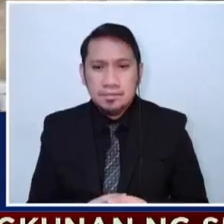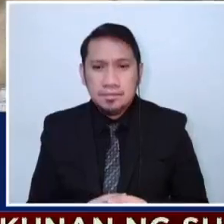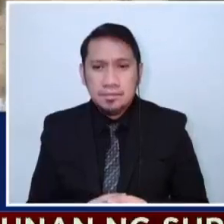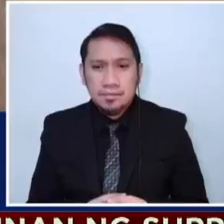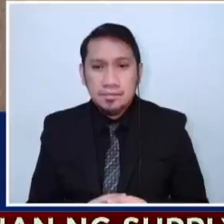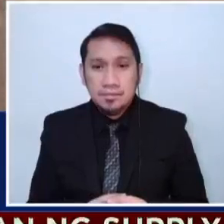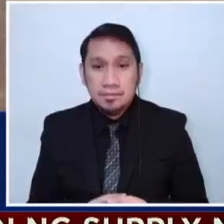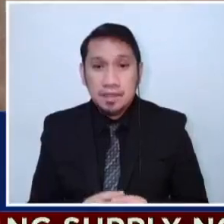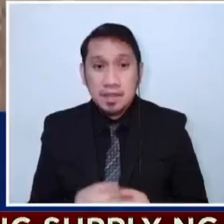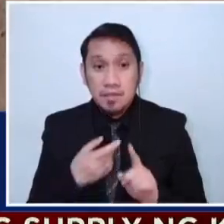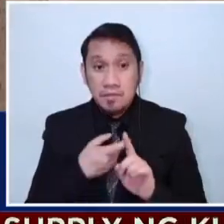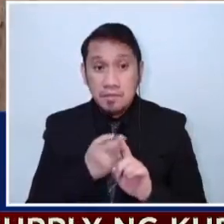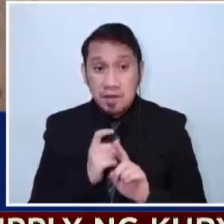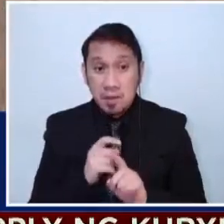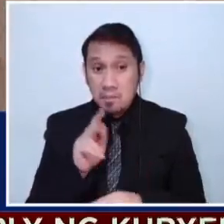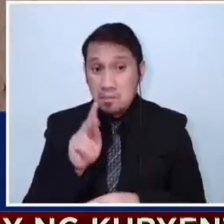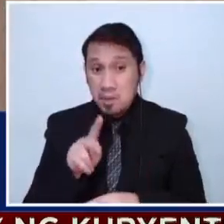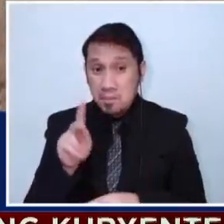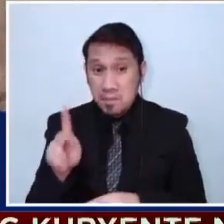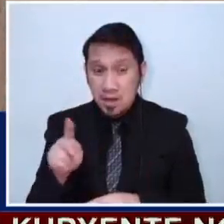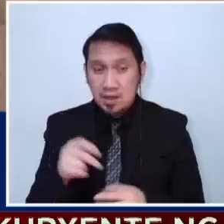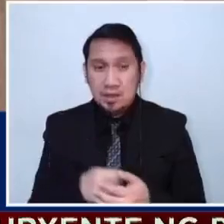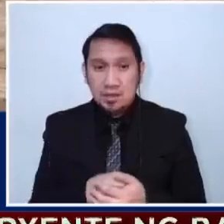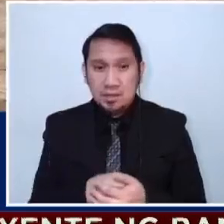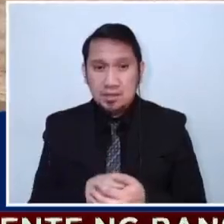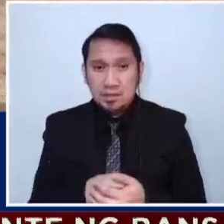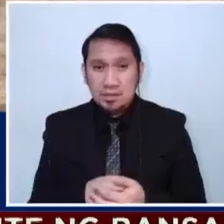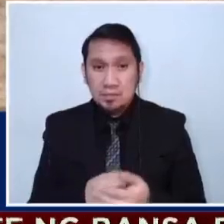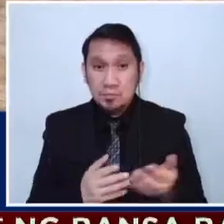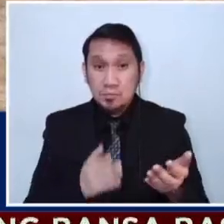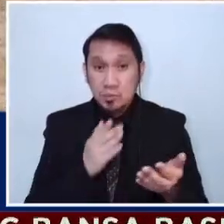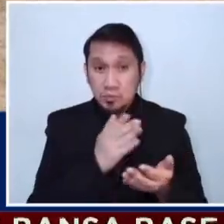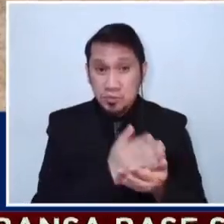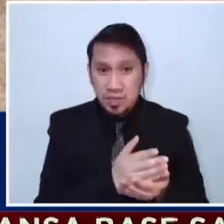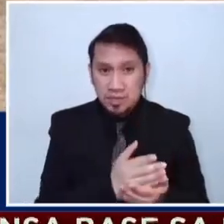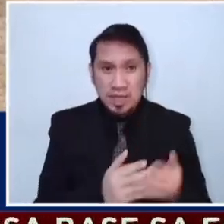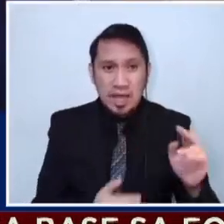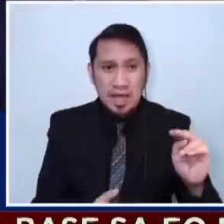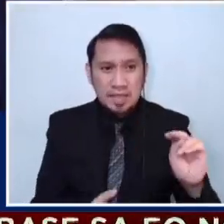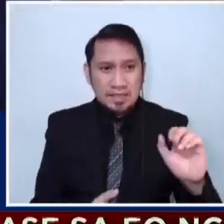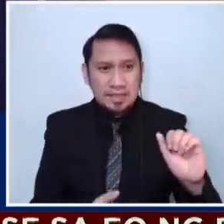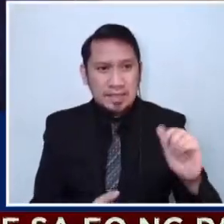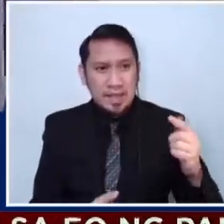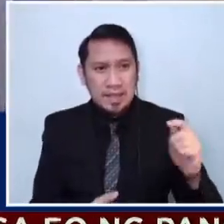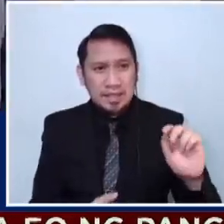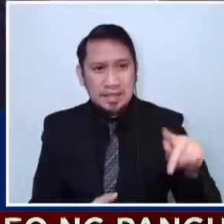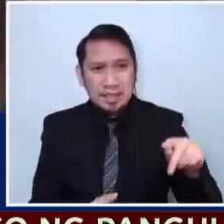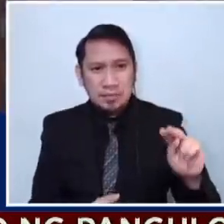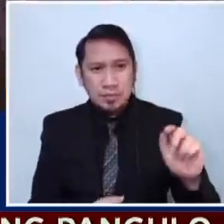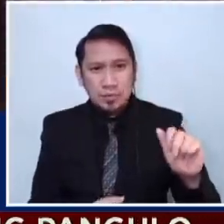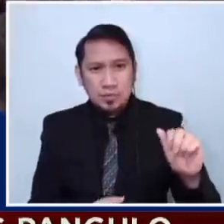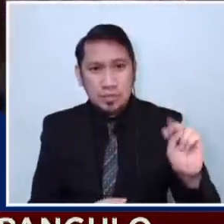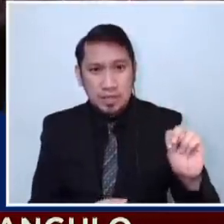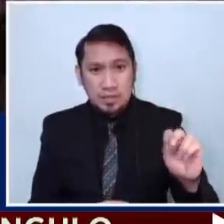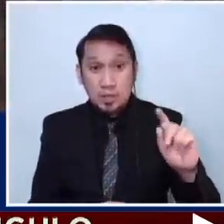Galing sa lalawigan ng Pampanga, dito sa bayan ng Nagtipunan, dumiretso si Mayor Isko, Huwebes ng umaga.